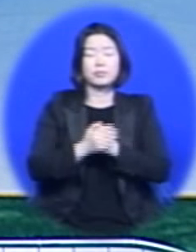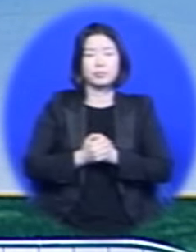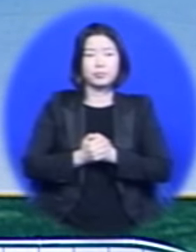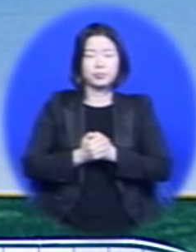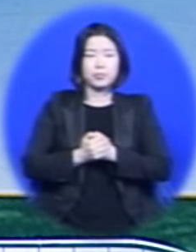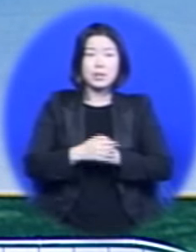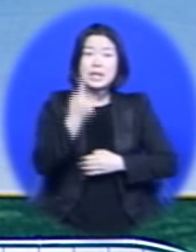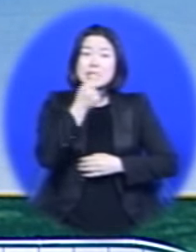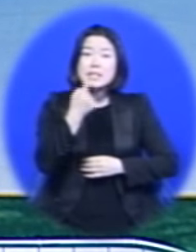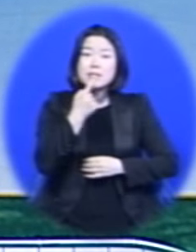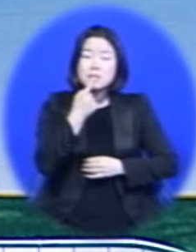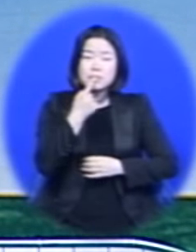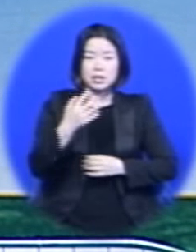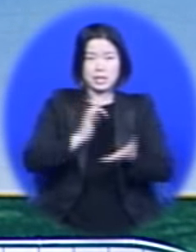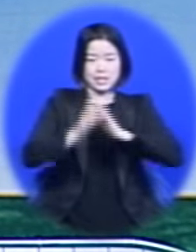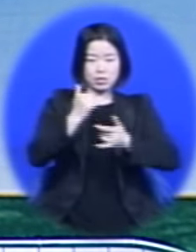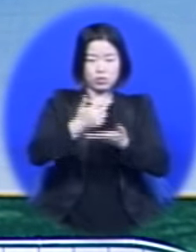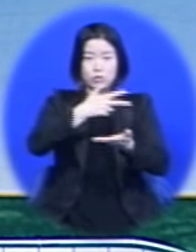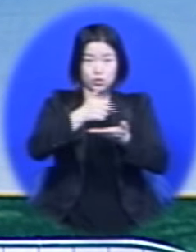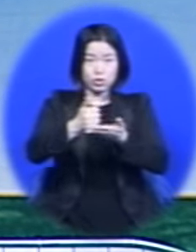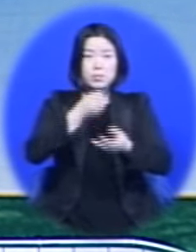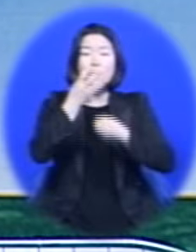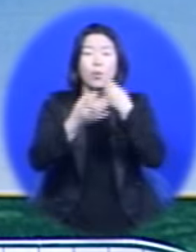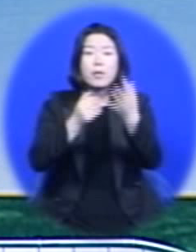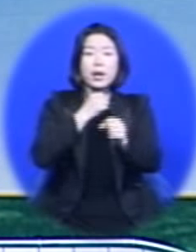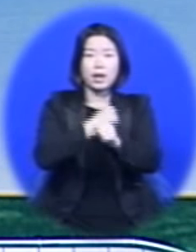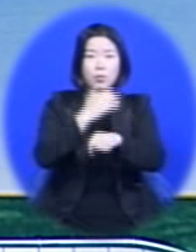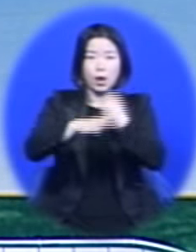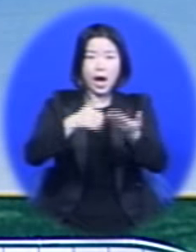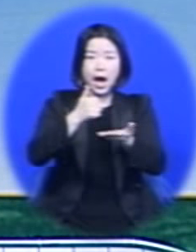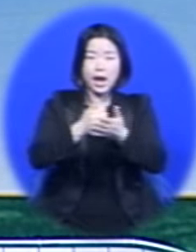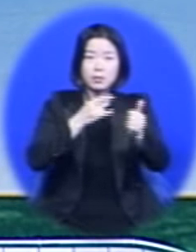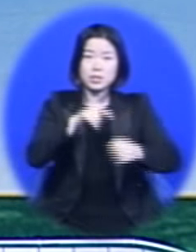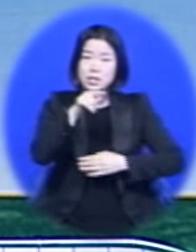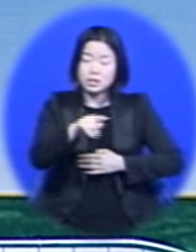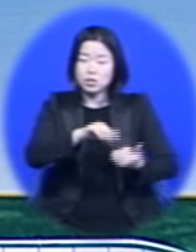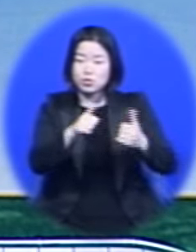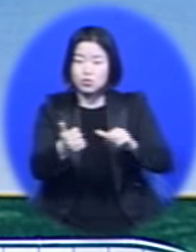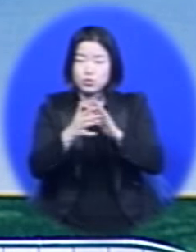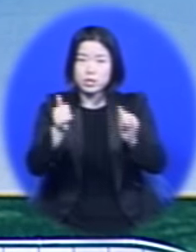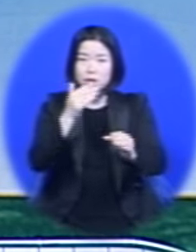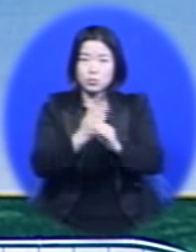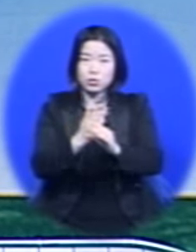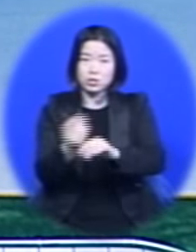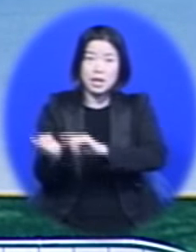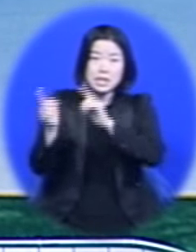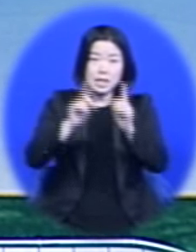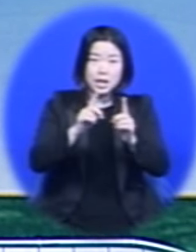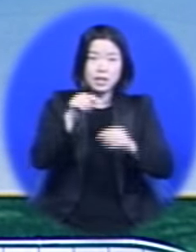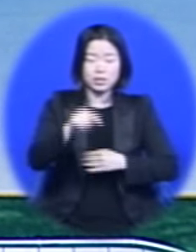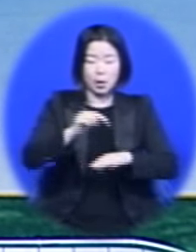읽겠습니다. 입으로 예수는 주님이라고 고백하고 하나님께서 그를 죽은 사람들 가운데서 살리신